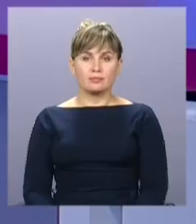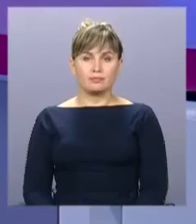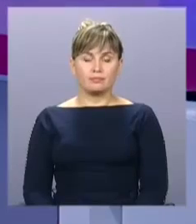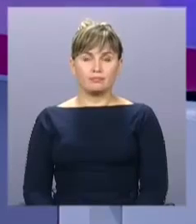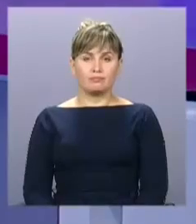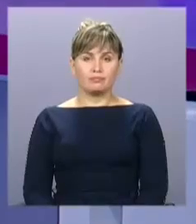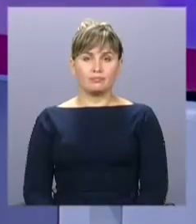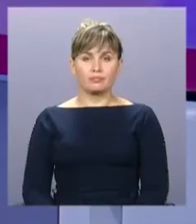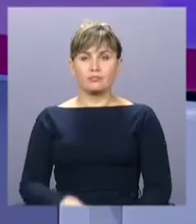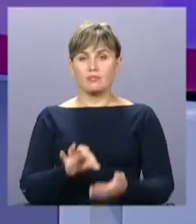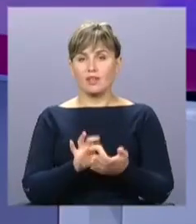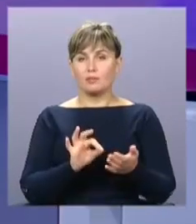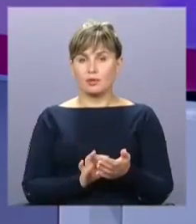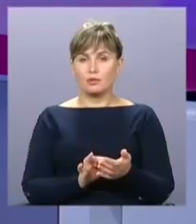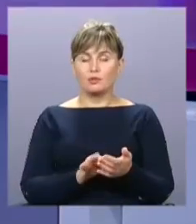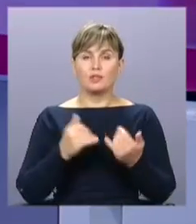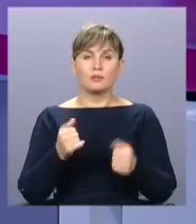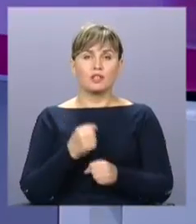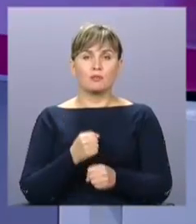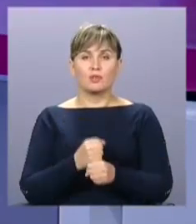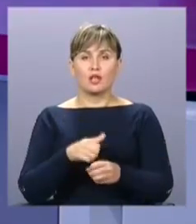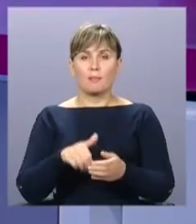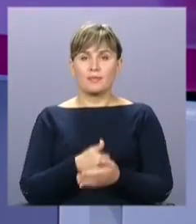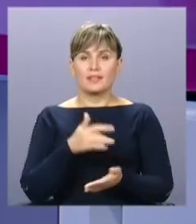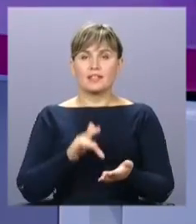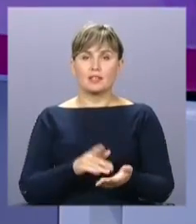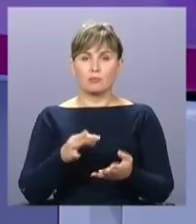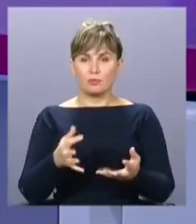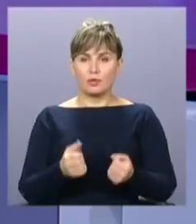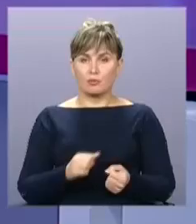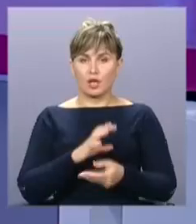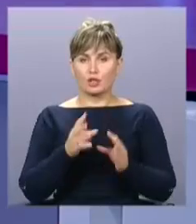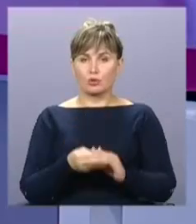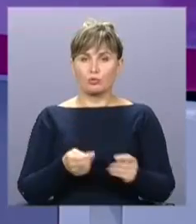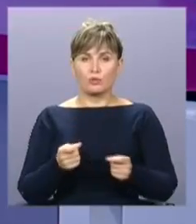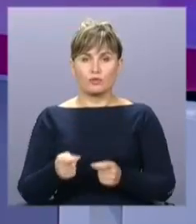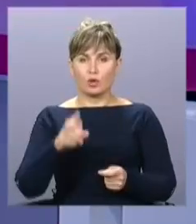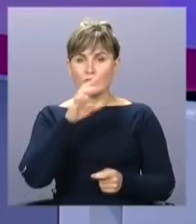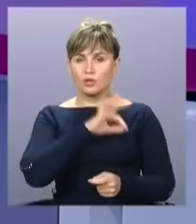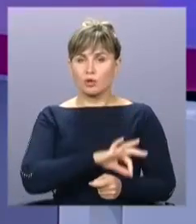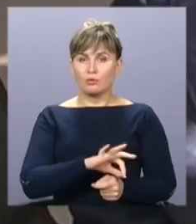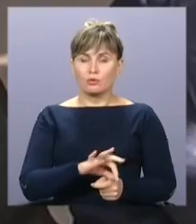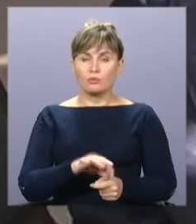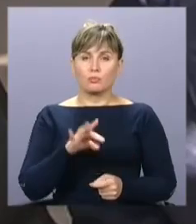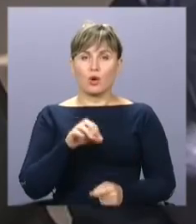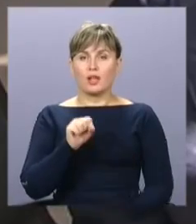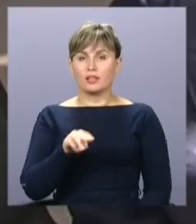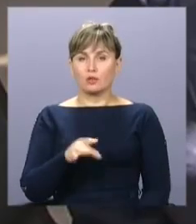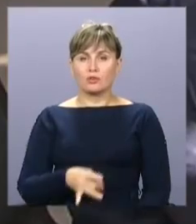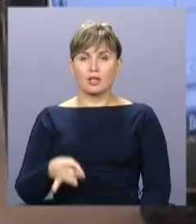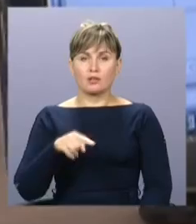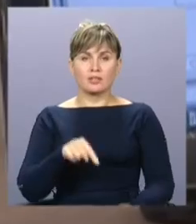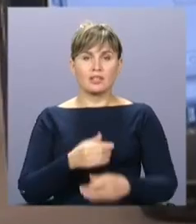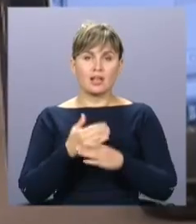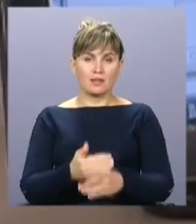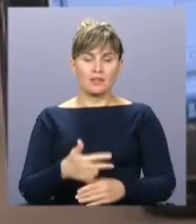По безбарьерному принципу теперь работает обновленный центр по приему отчетности управления госдоходов по Алатаускому району. Здесь